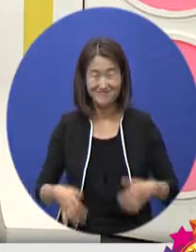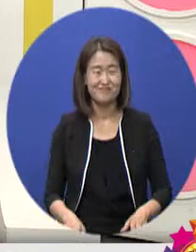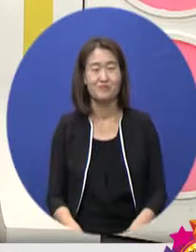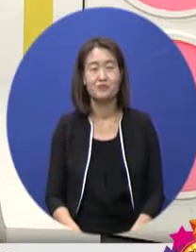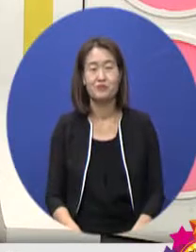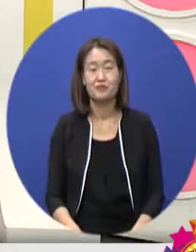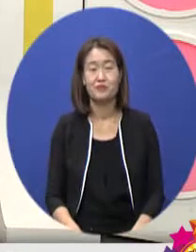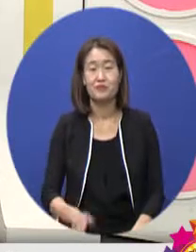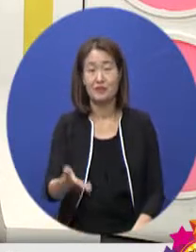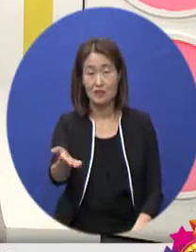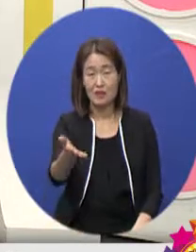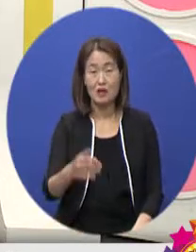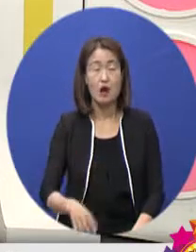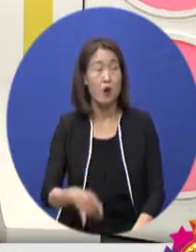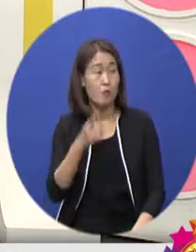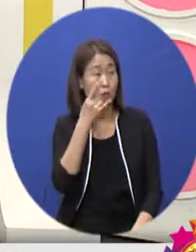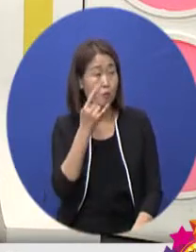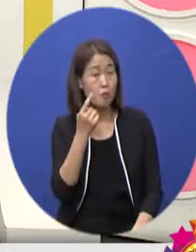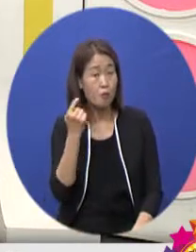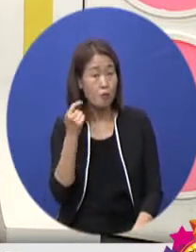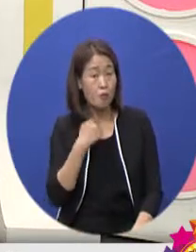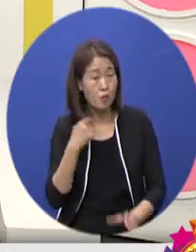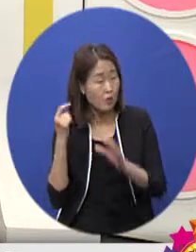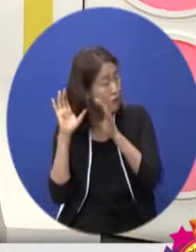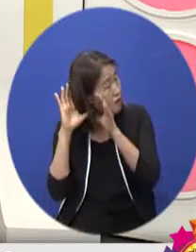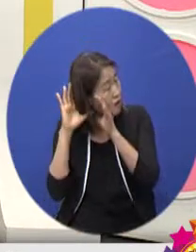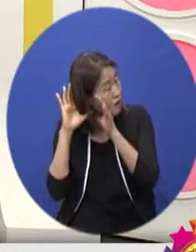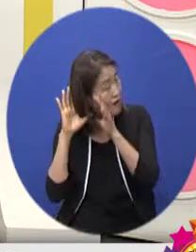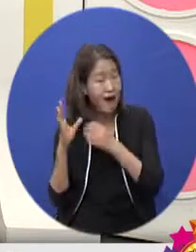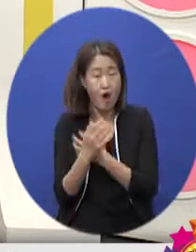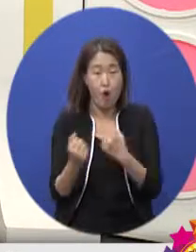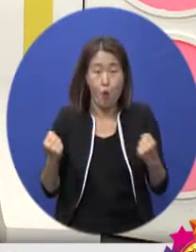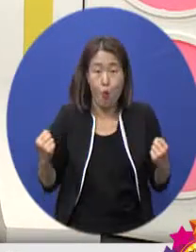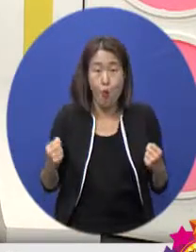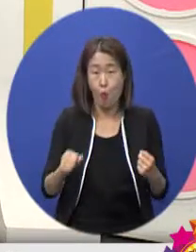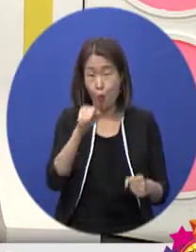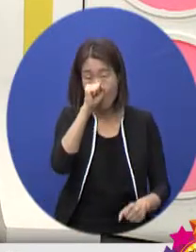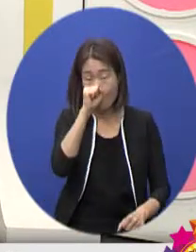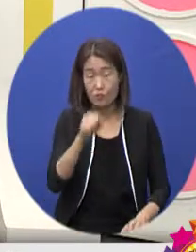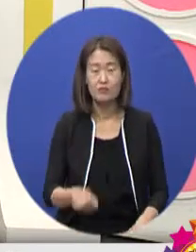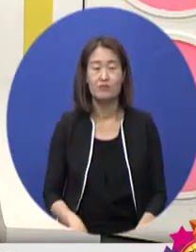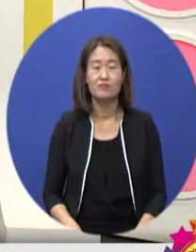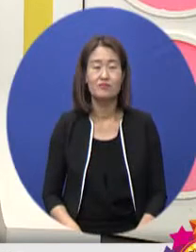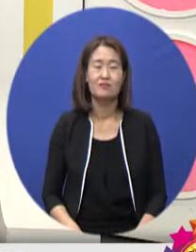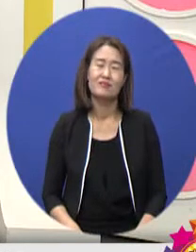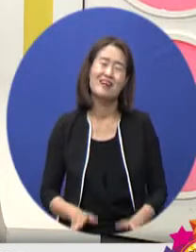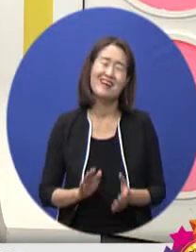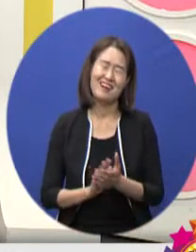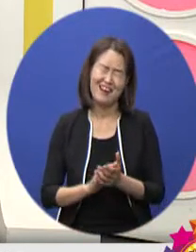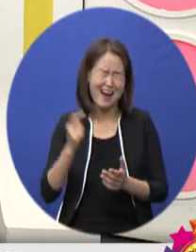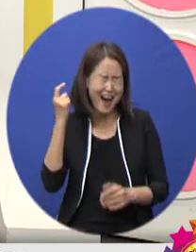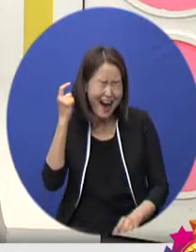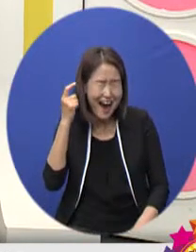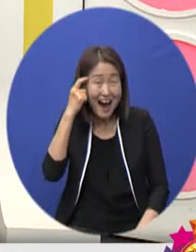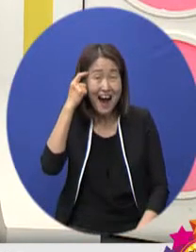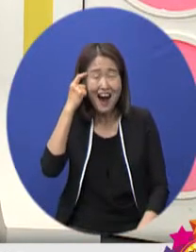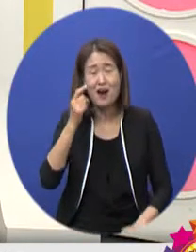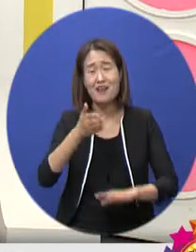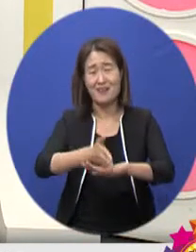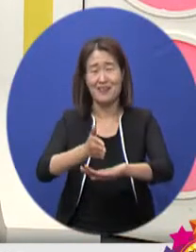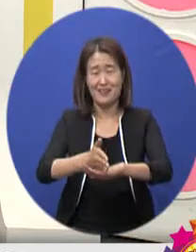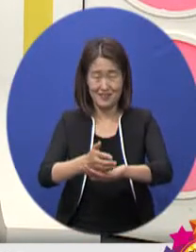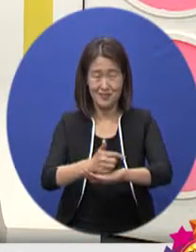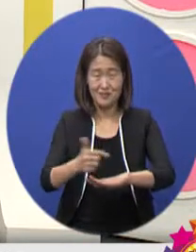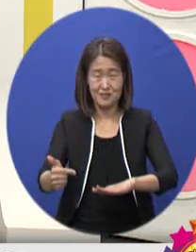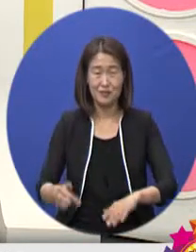네. 우리 어머니 목소리 들으니까 너무 건강해 보이셔서 좋습니다. 네, 아이고 그렇게 생각해 주셔서 고맙습니다.